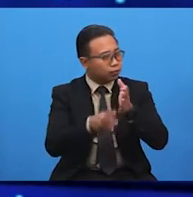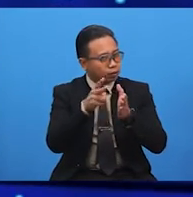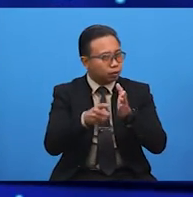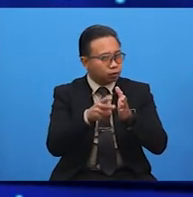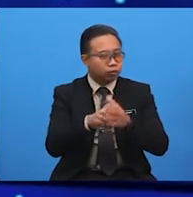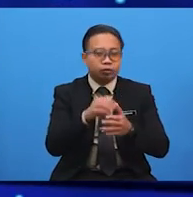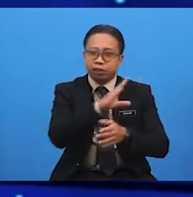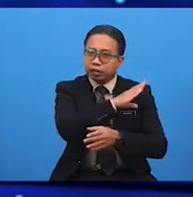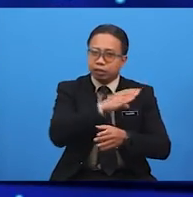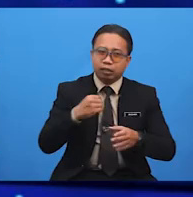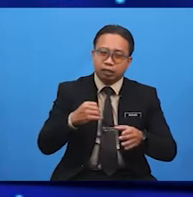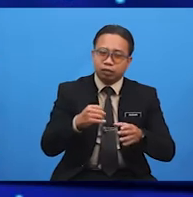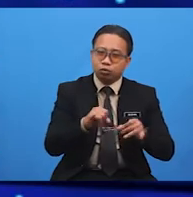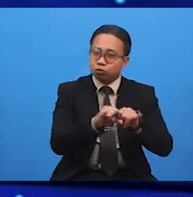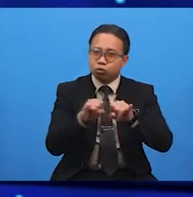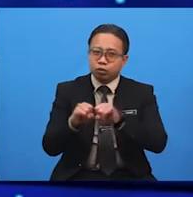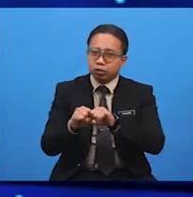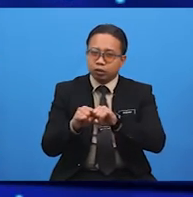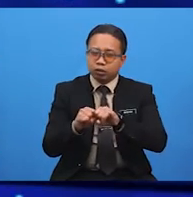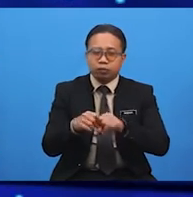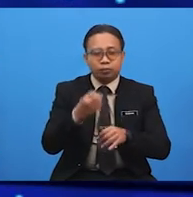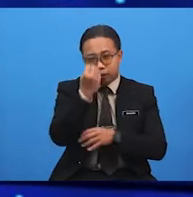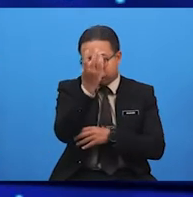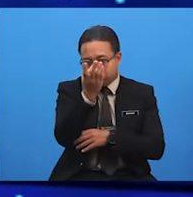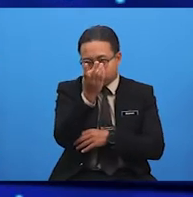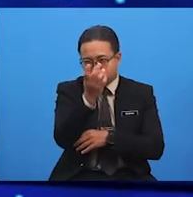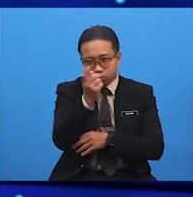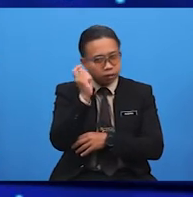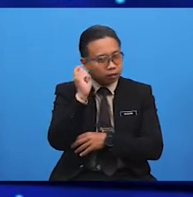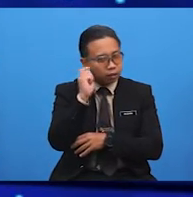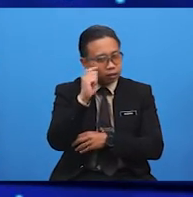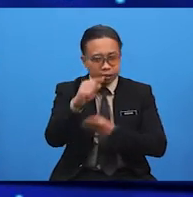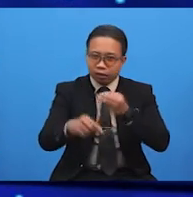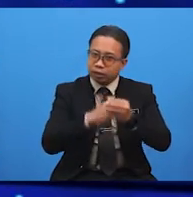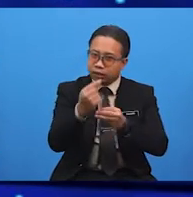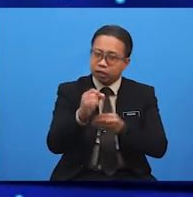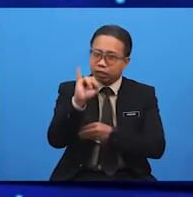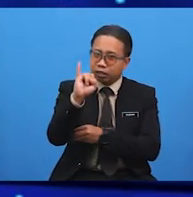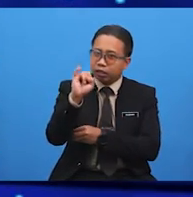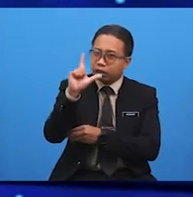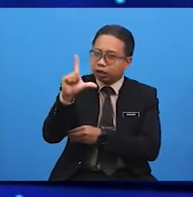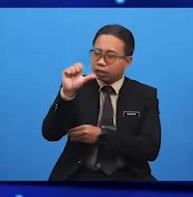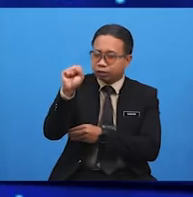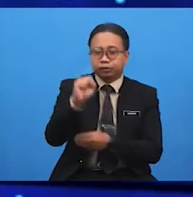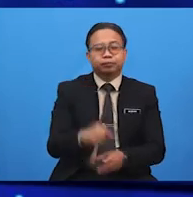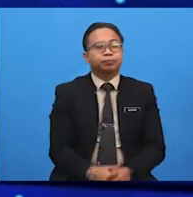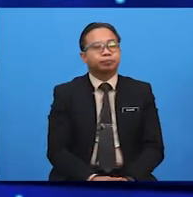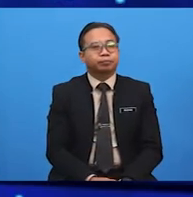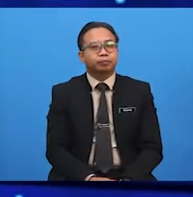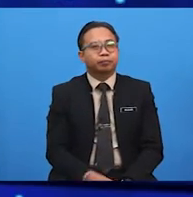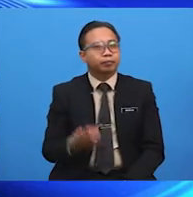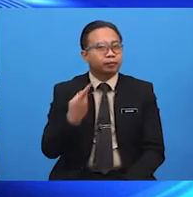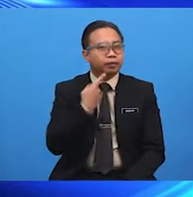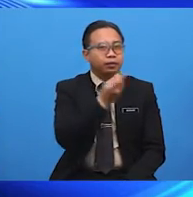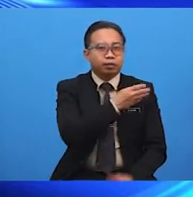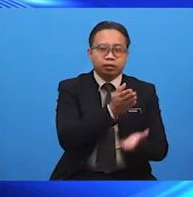tadi dan juga ulasan yang diberikan memang memberikan gambaran yang cukup ketara tentang ilustrasi. Baiklah Cikgu Dons, kita